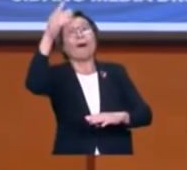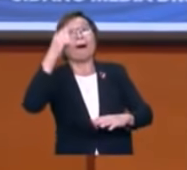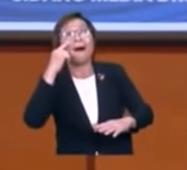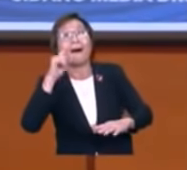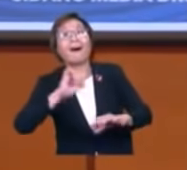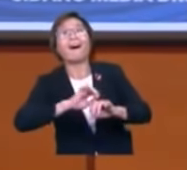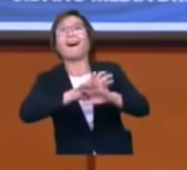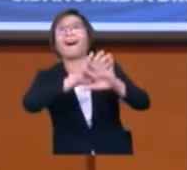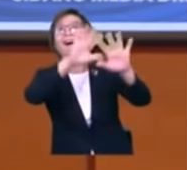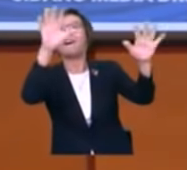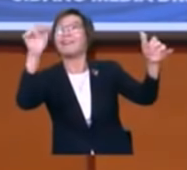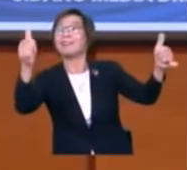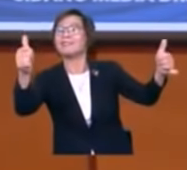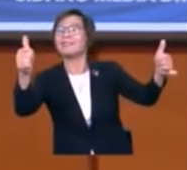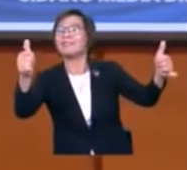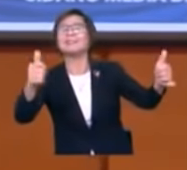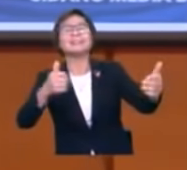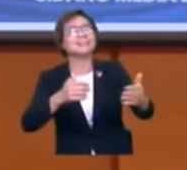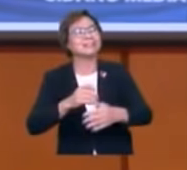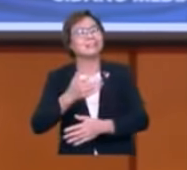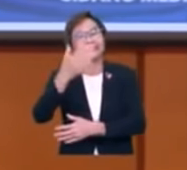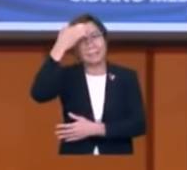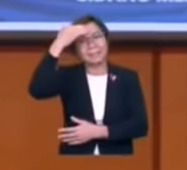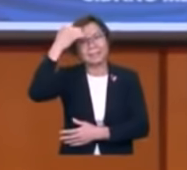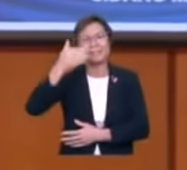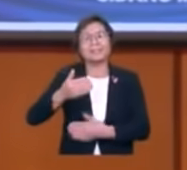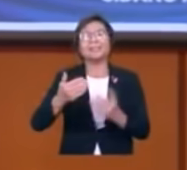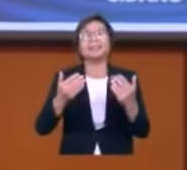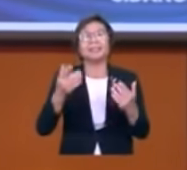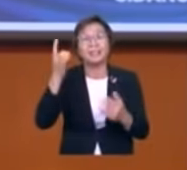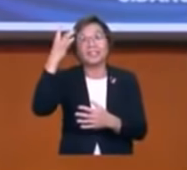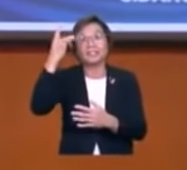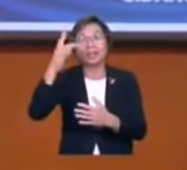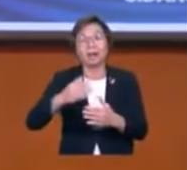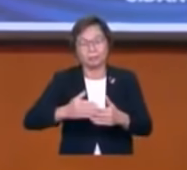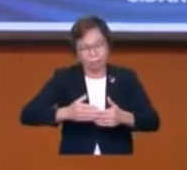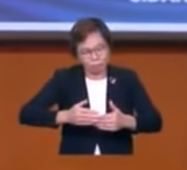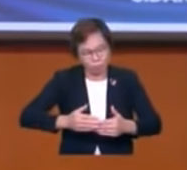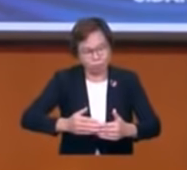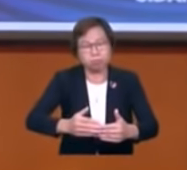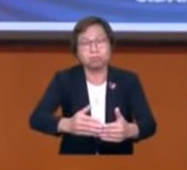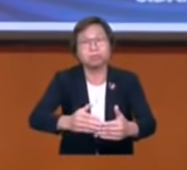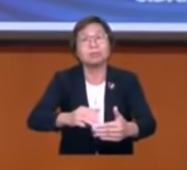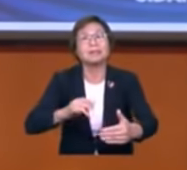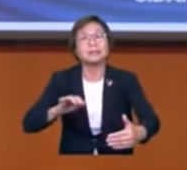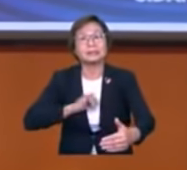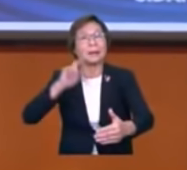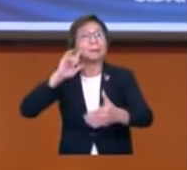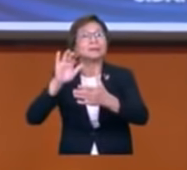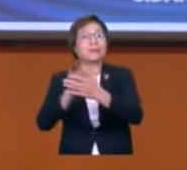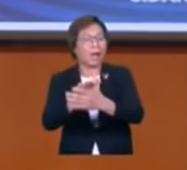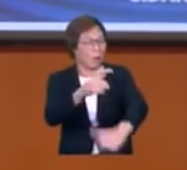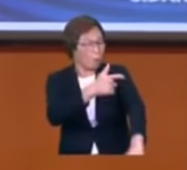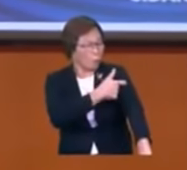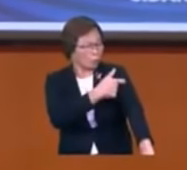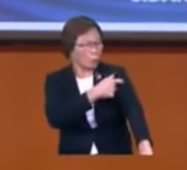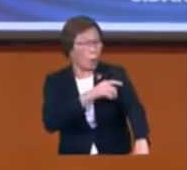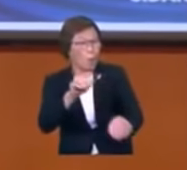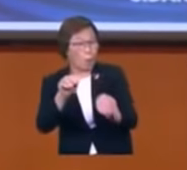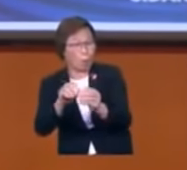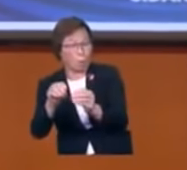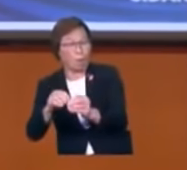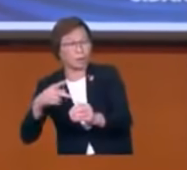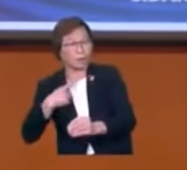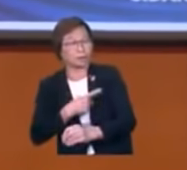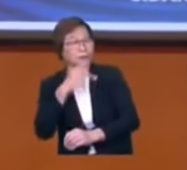hujung terowong Insyaallah bergerak ke hadapan Day yakin dengan vaksinasi yang semakin meningkat Nah kita telah